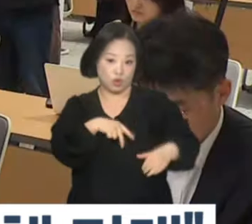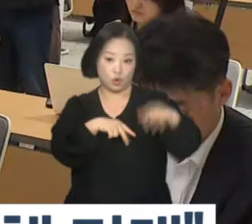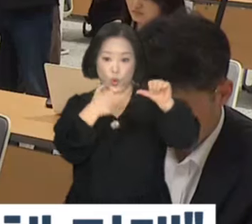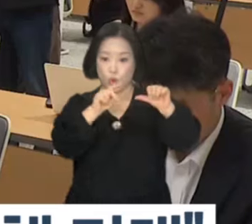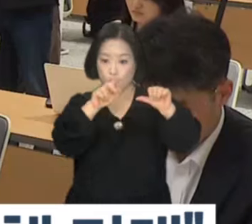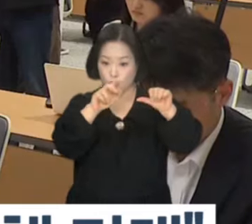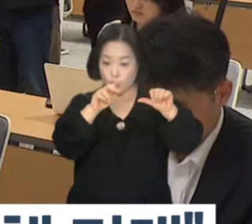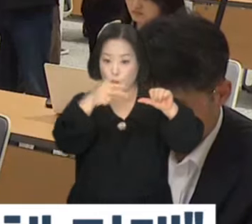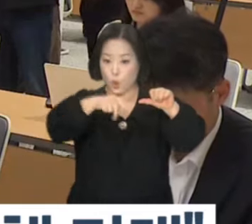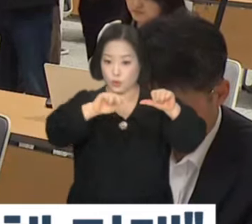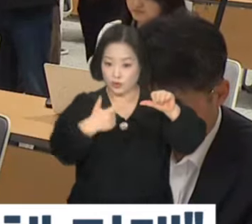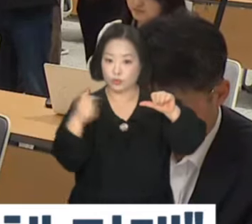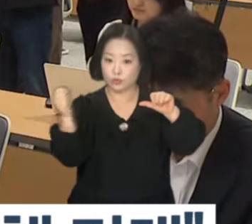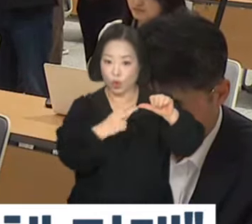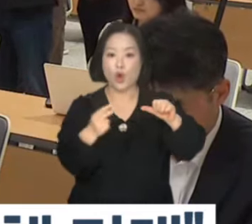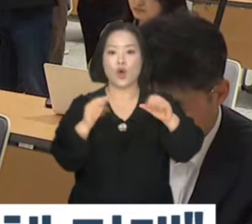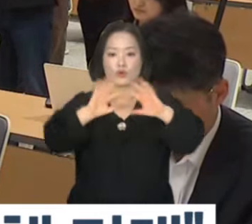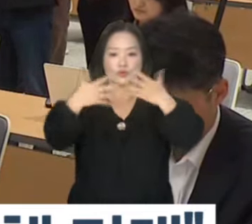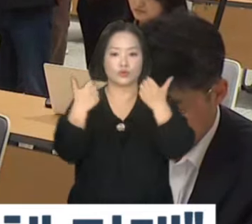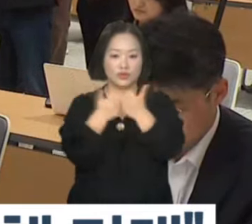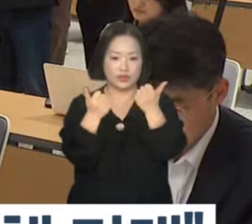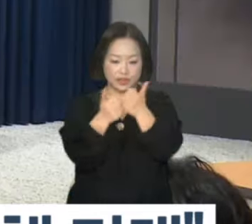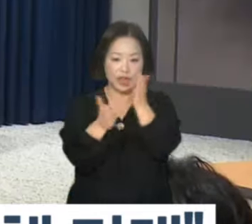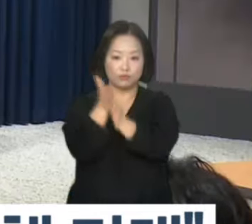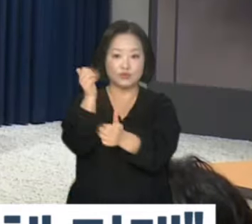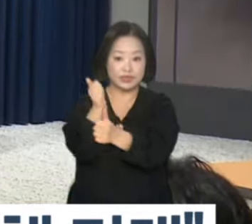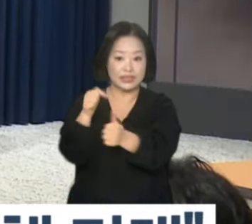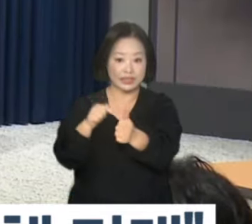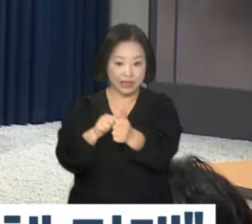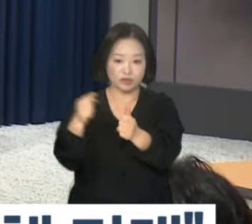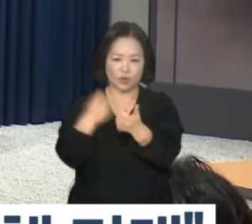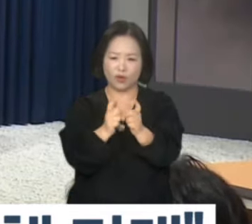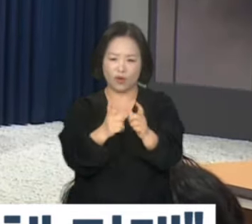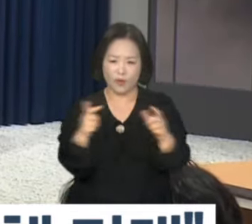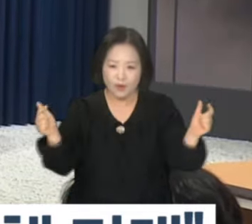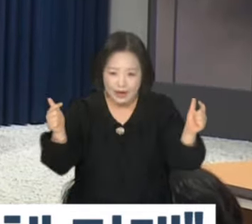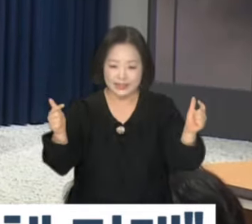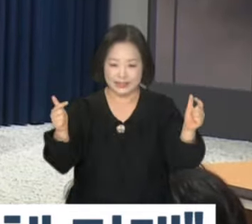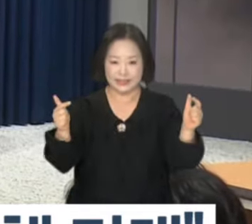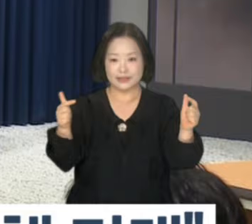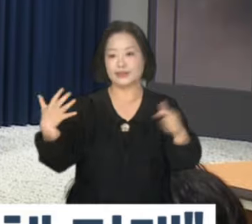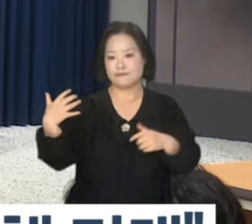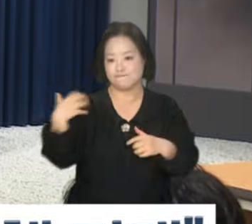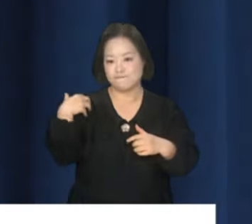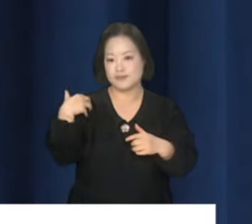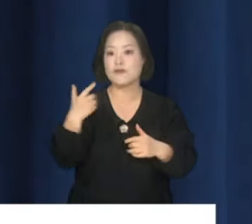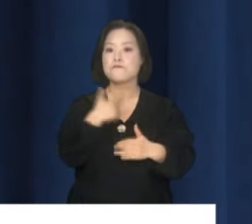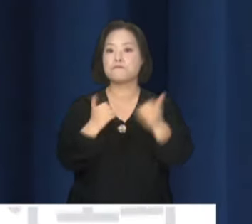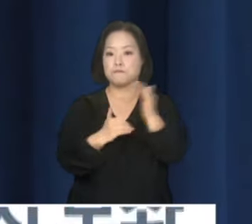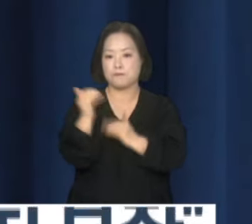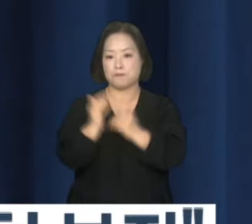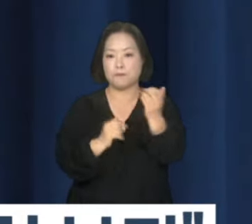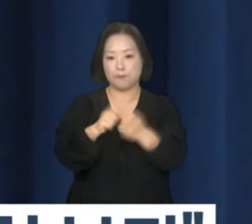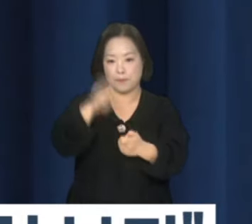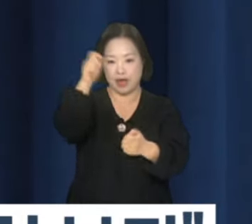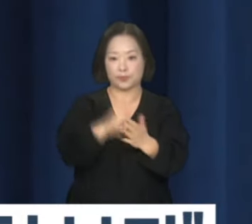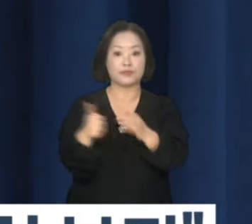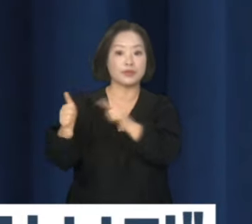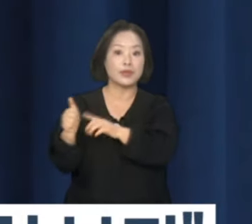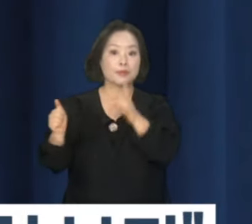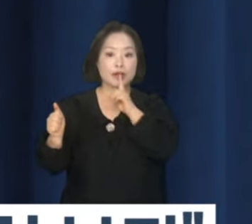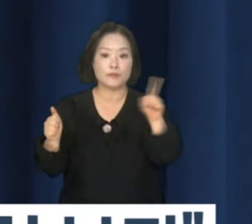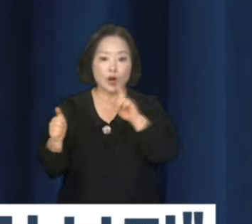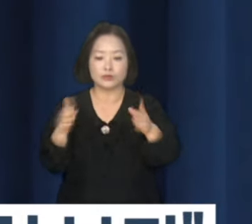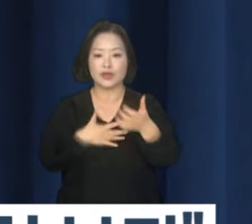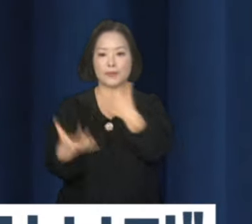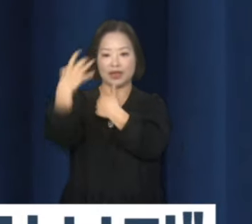정무수석과 국회부의장 국민의인 비상대책위원장 등을 지냈습니다 정실장은 어깨가 무겁다면